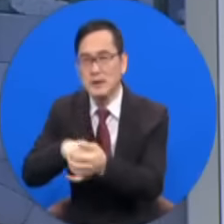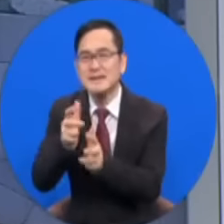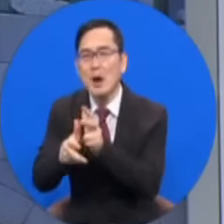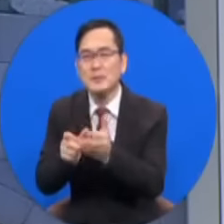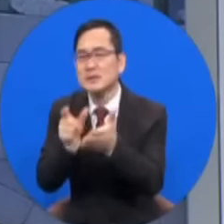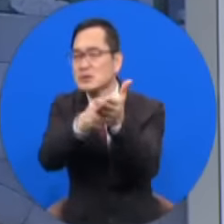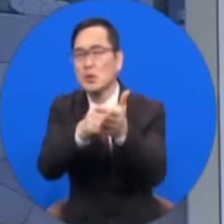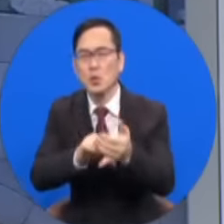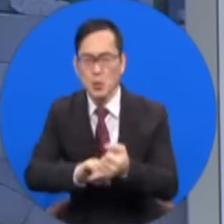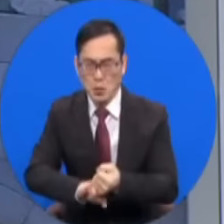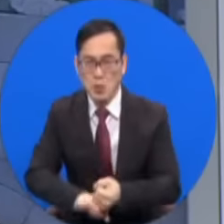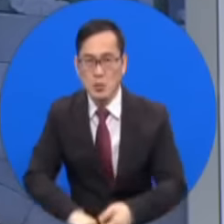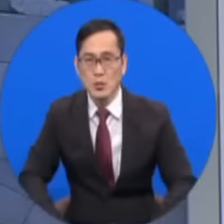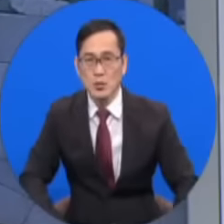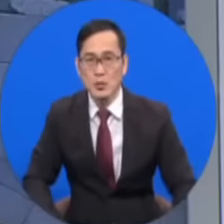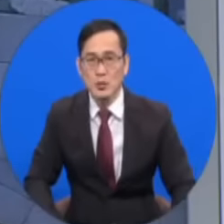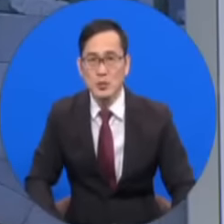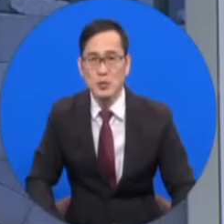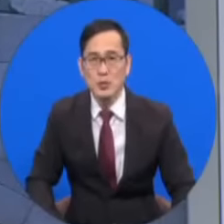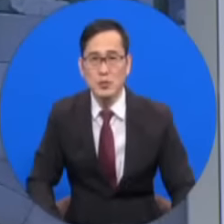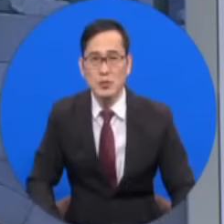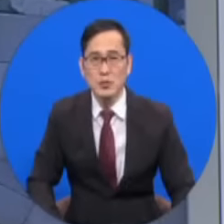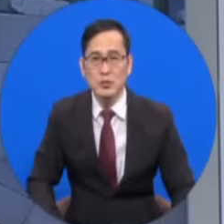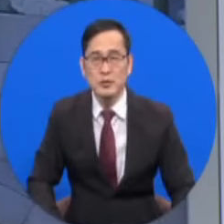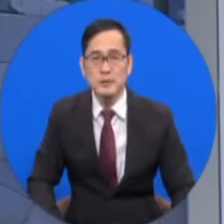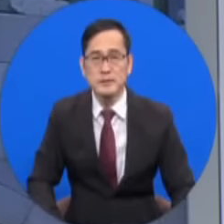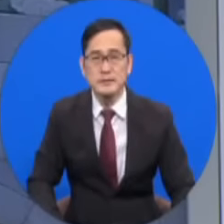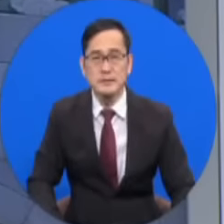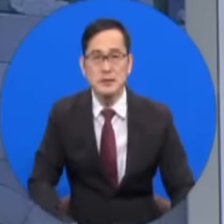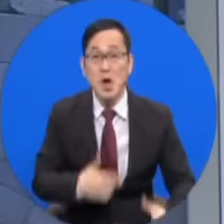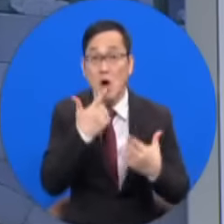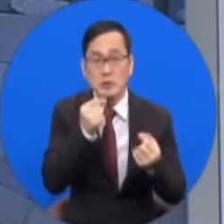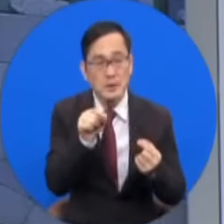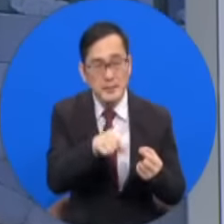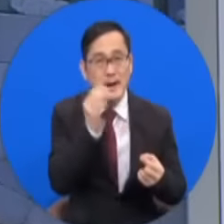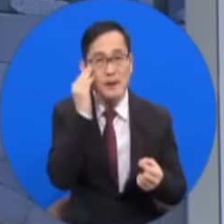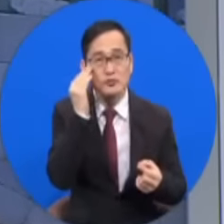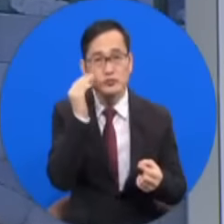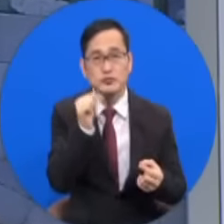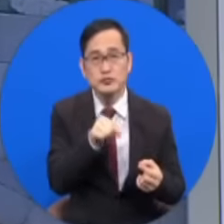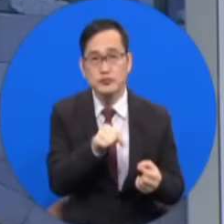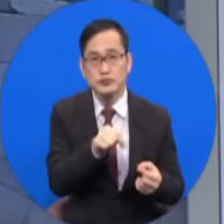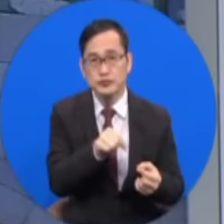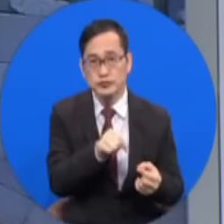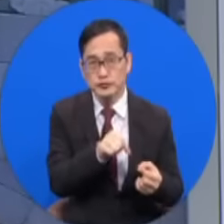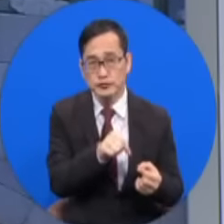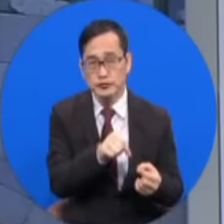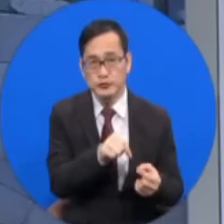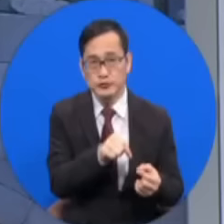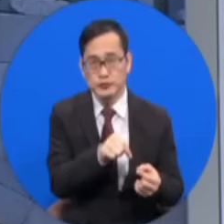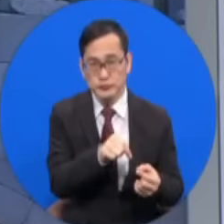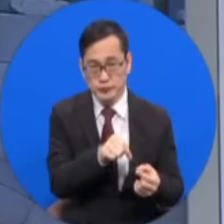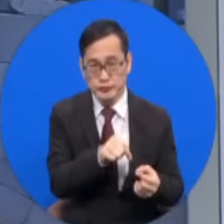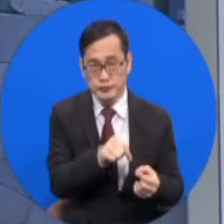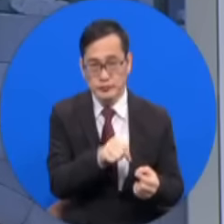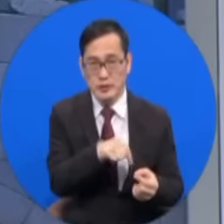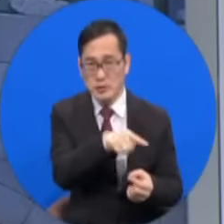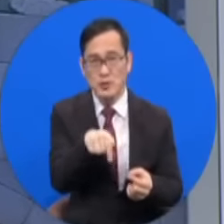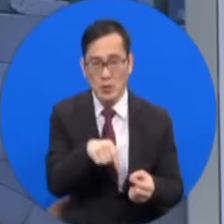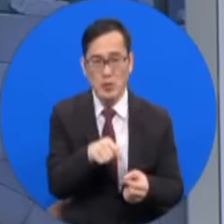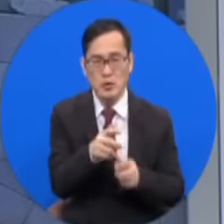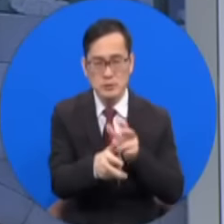지켜야 할 법이 지켜지지 않았다라는 논란뿐 아니라 2020년 그러니까 문다 씨가 청와대 관제에 들어설